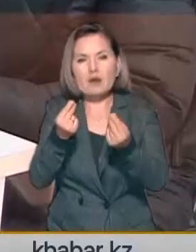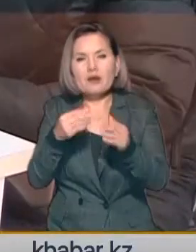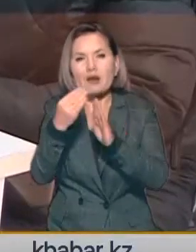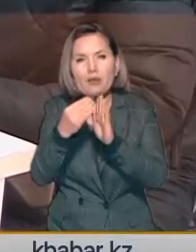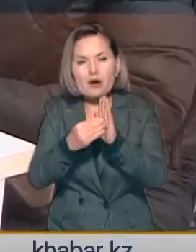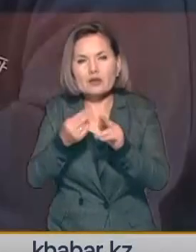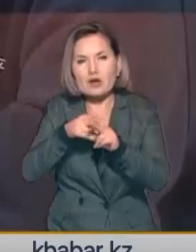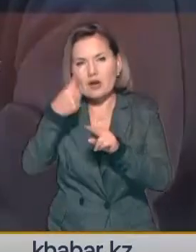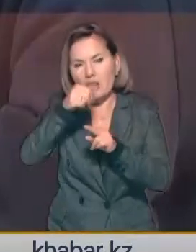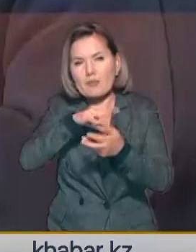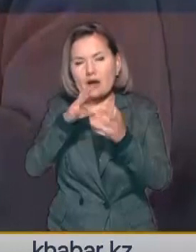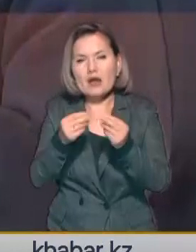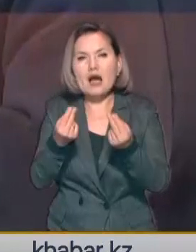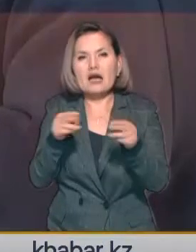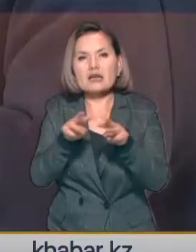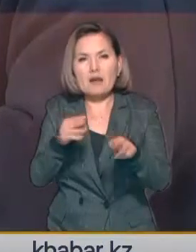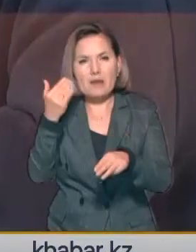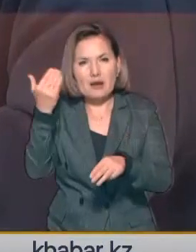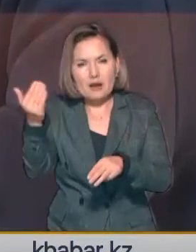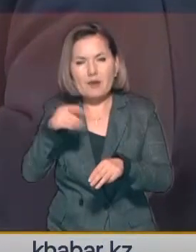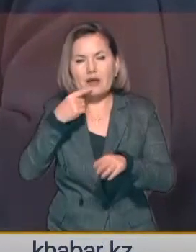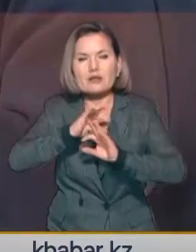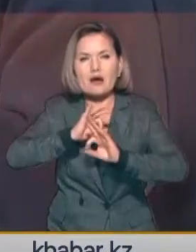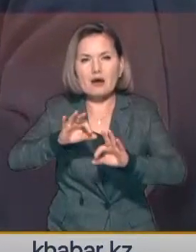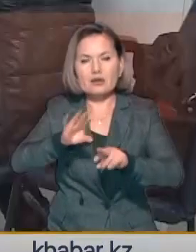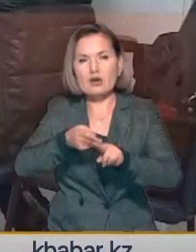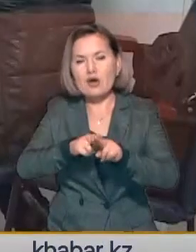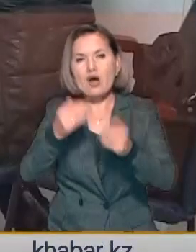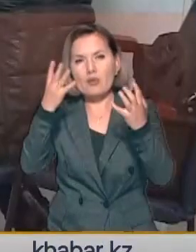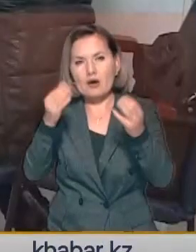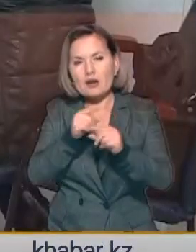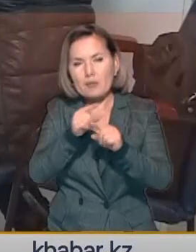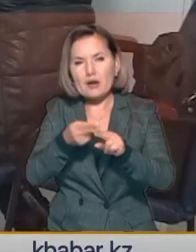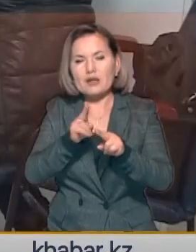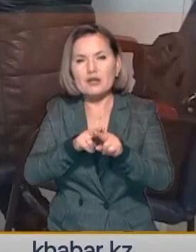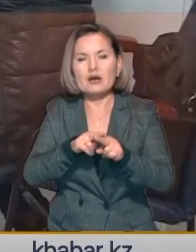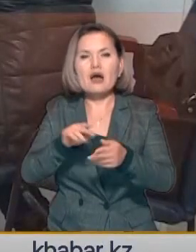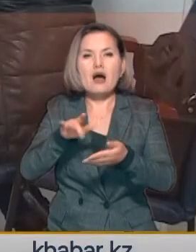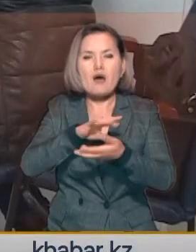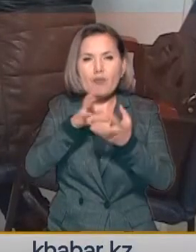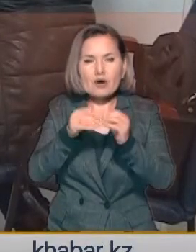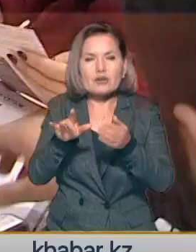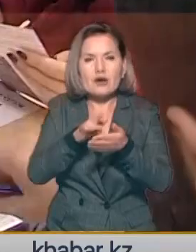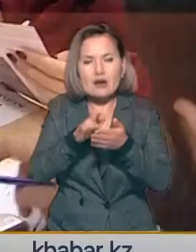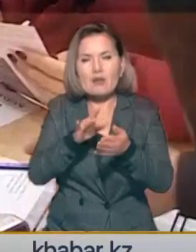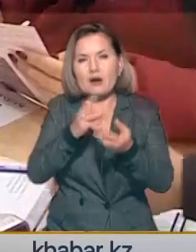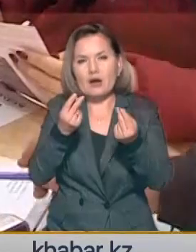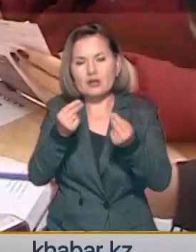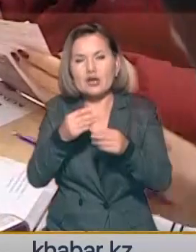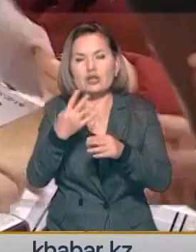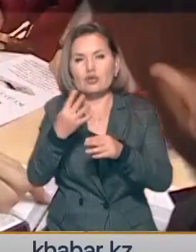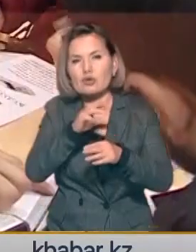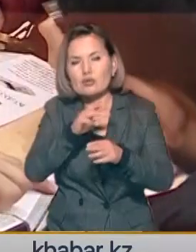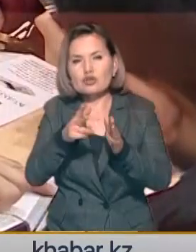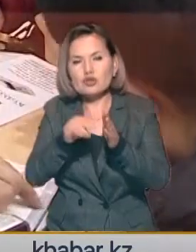алғашқы қорытындыларын қаржы министрі Мәди Такиев таныстырды. Бүгінгі дейін аталмыш есепті 4,8 миллион адам